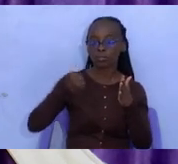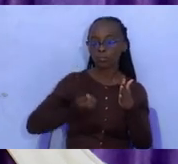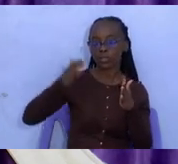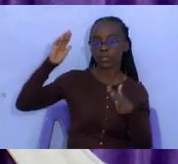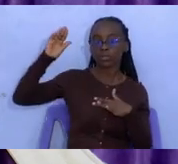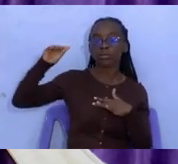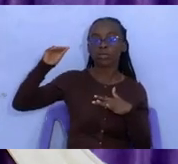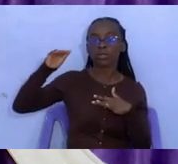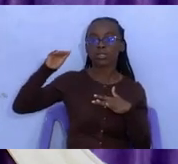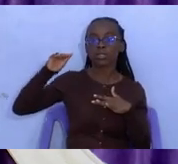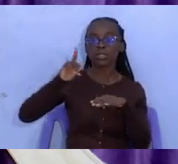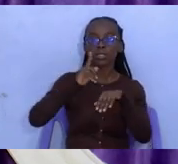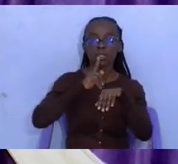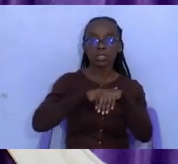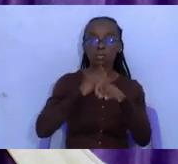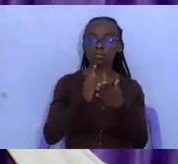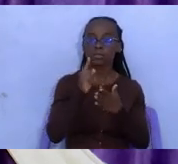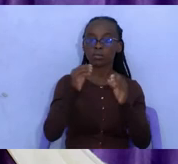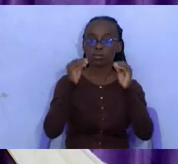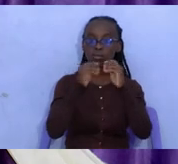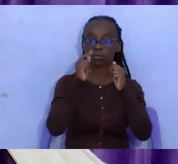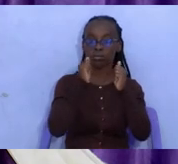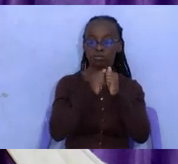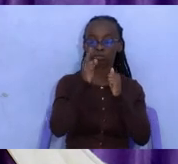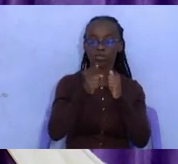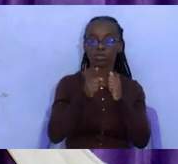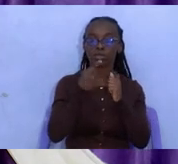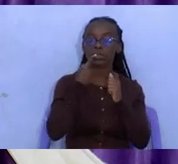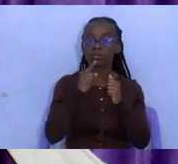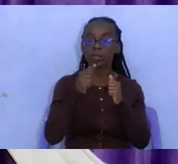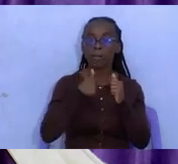mtu akutane na wewe mara ya kwanza na aseme sijakutana na mtu kama huyu.